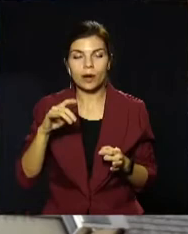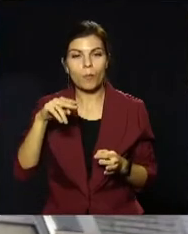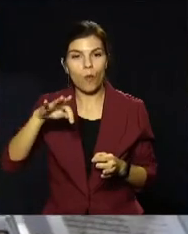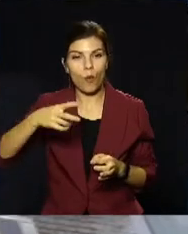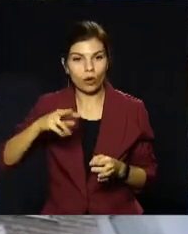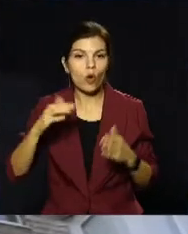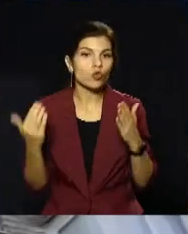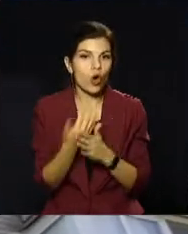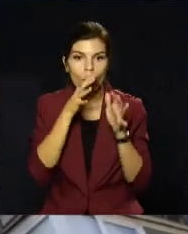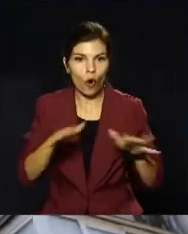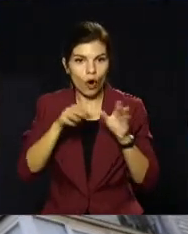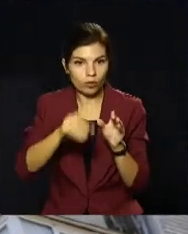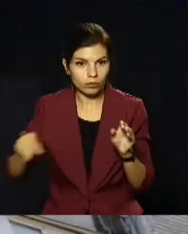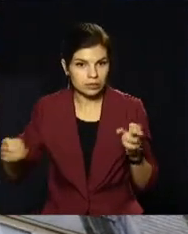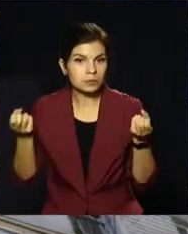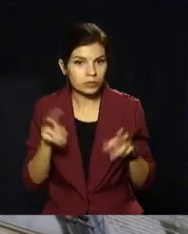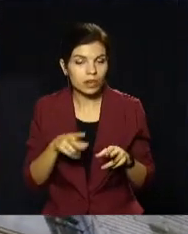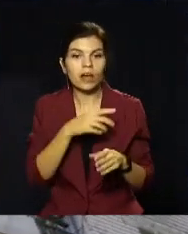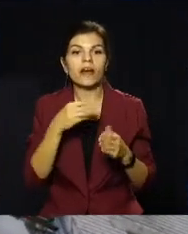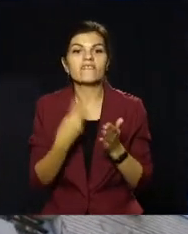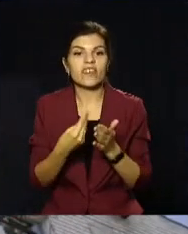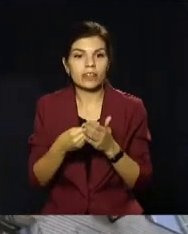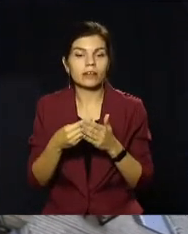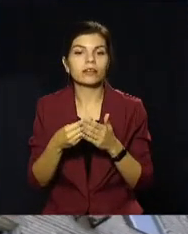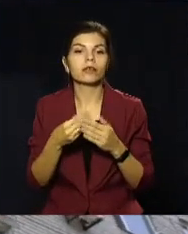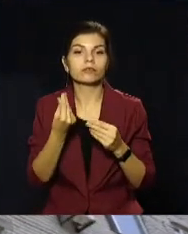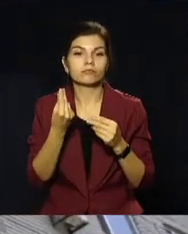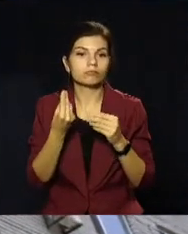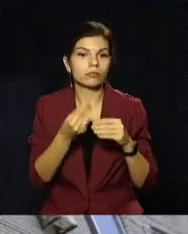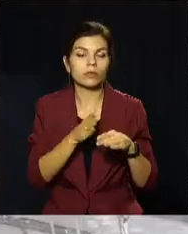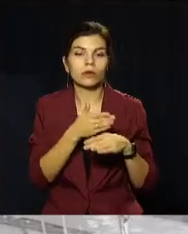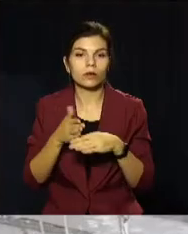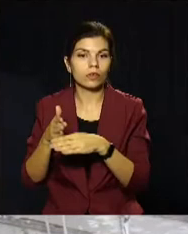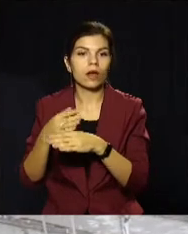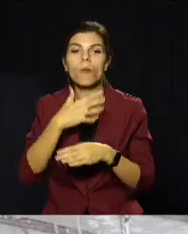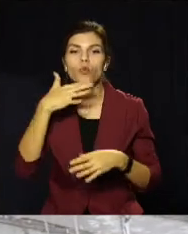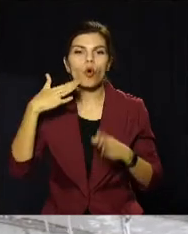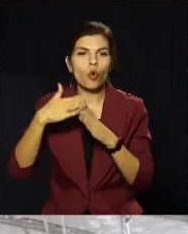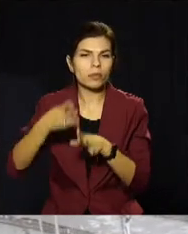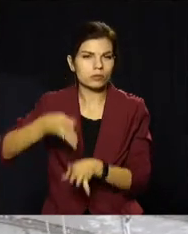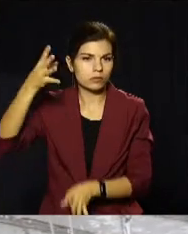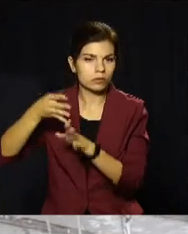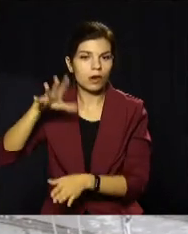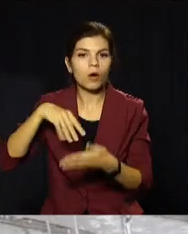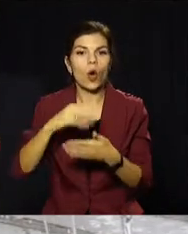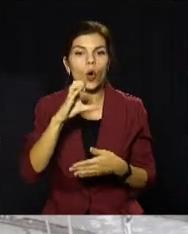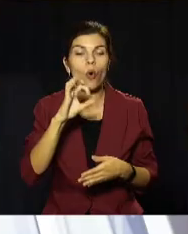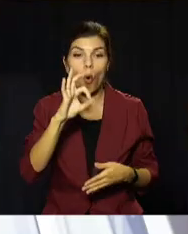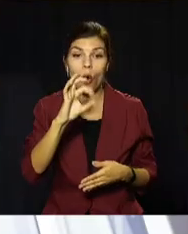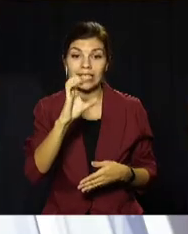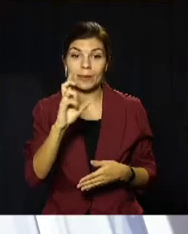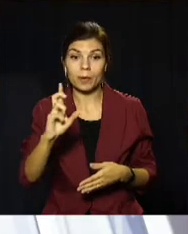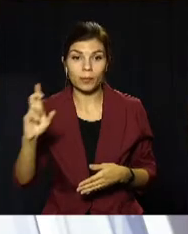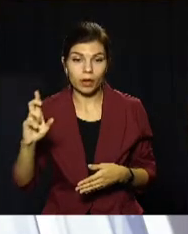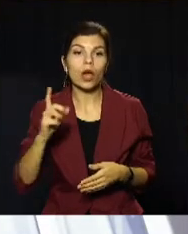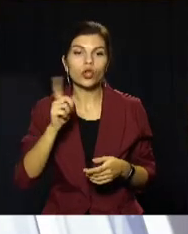оновили систему опалення. Співфінансування – це програма, за якою частину робіт у багатоквартирному будинку сплачує ОСББ, іншу ж –